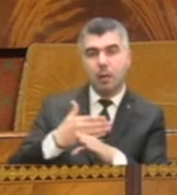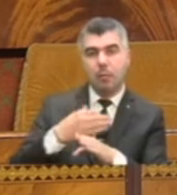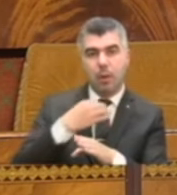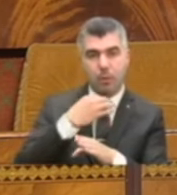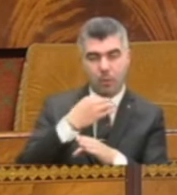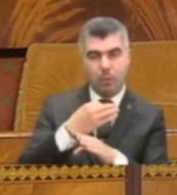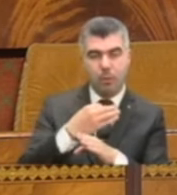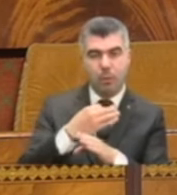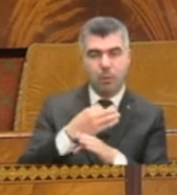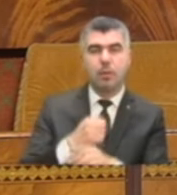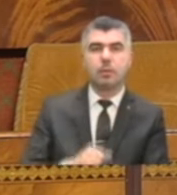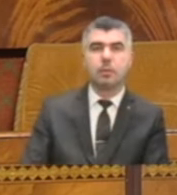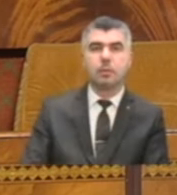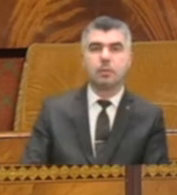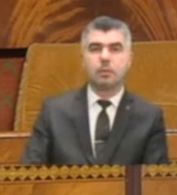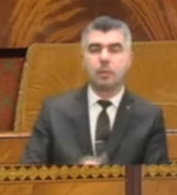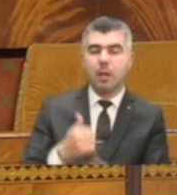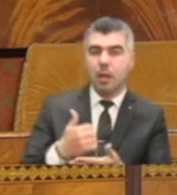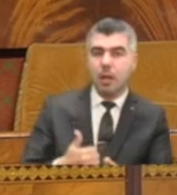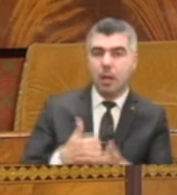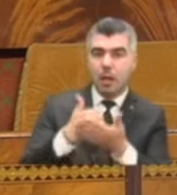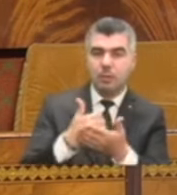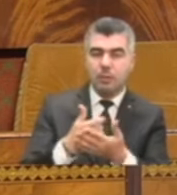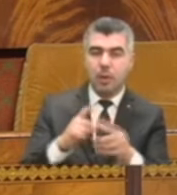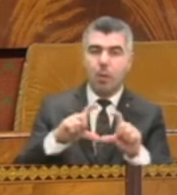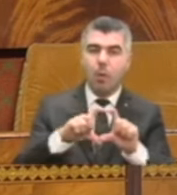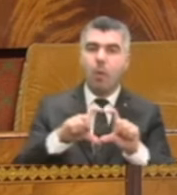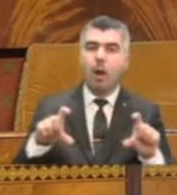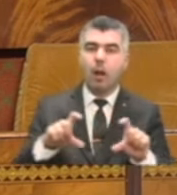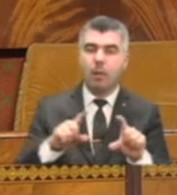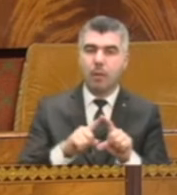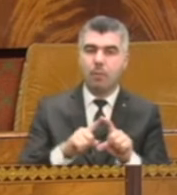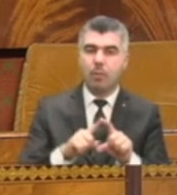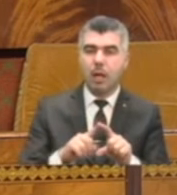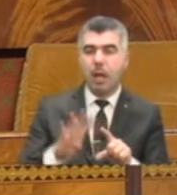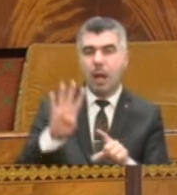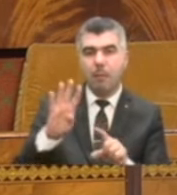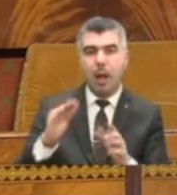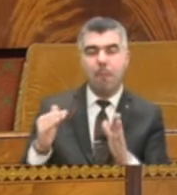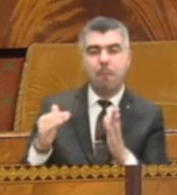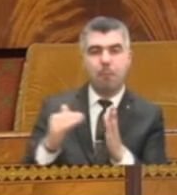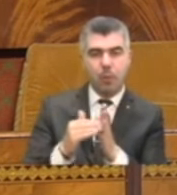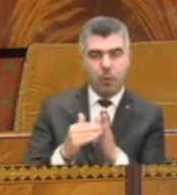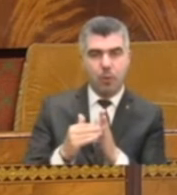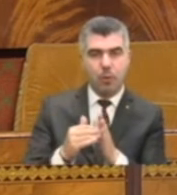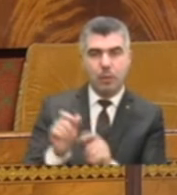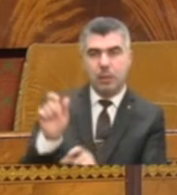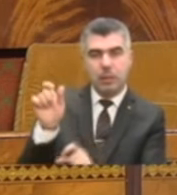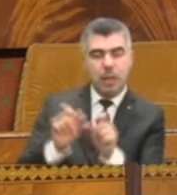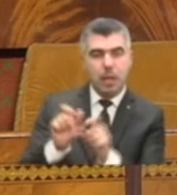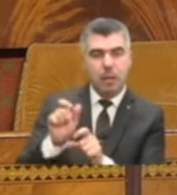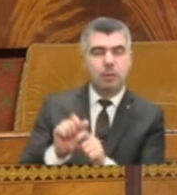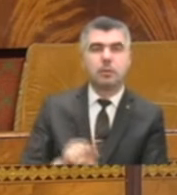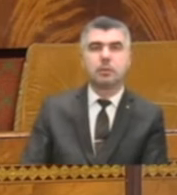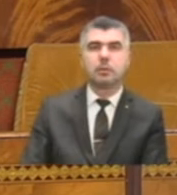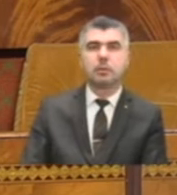مني، هو ان المساهمه في التذاكر ديال 4 مليون ديال النسمه ما غادي